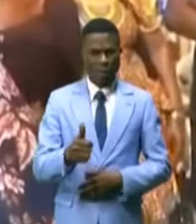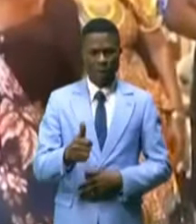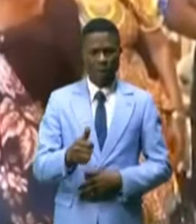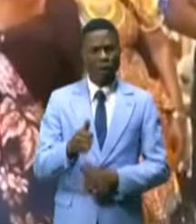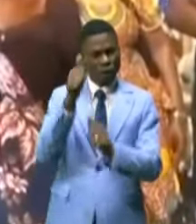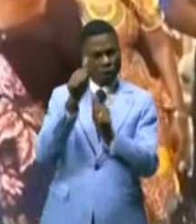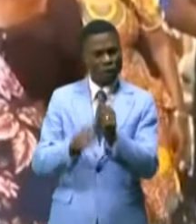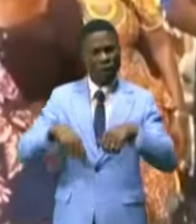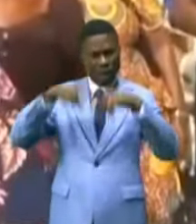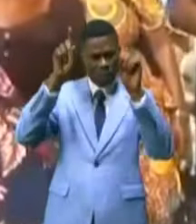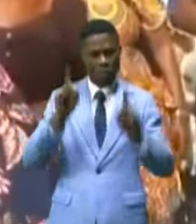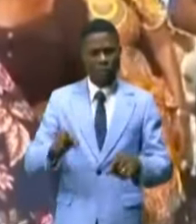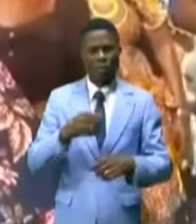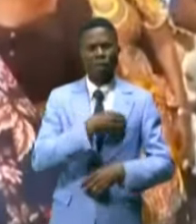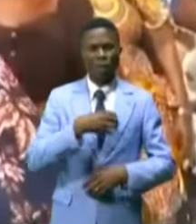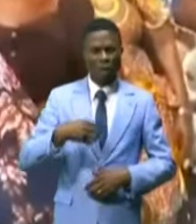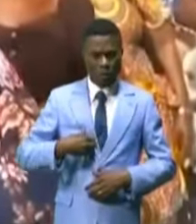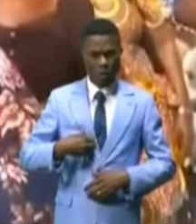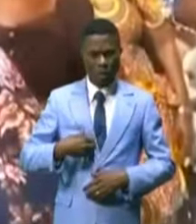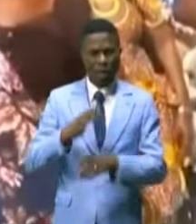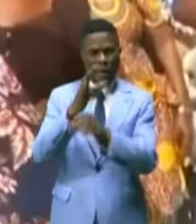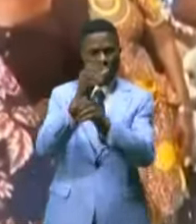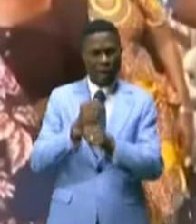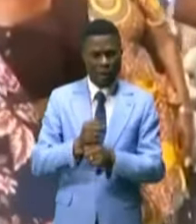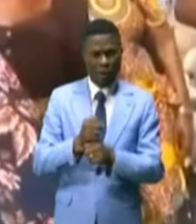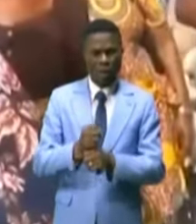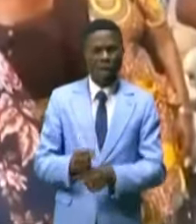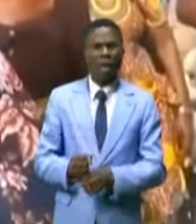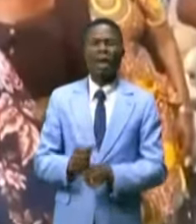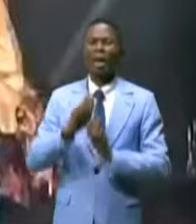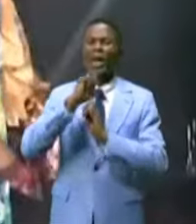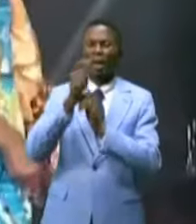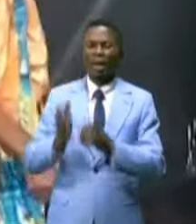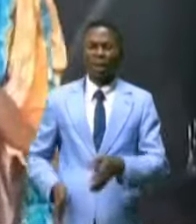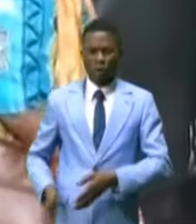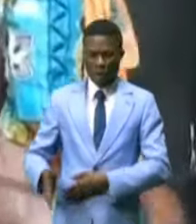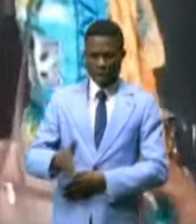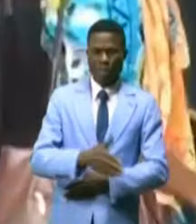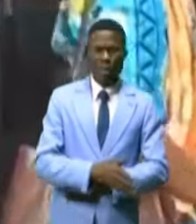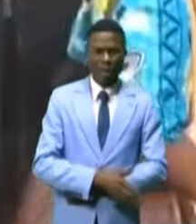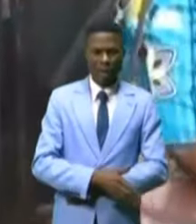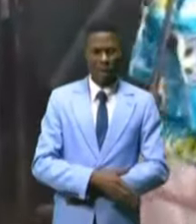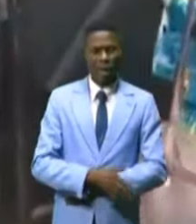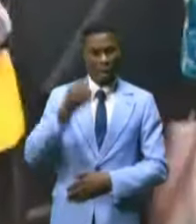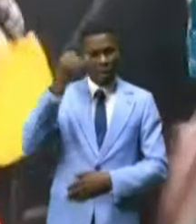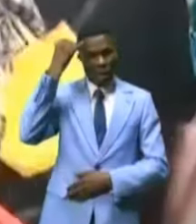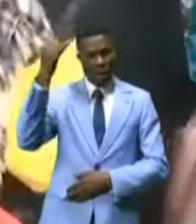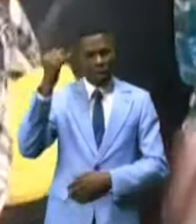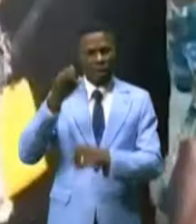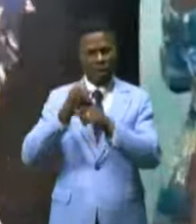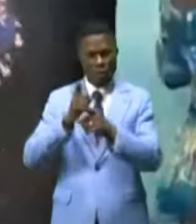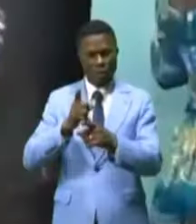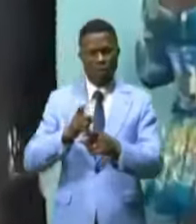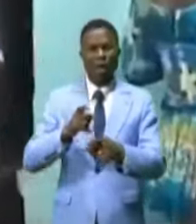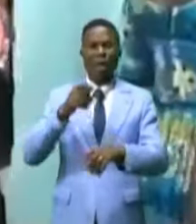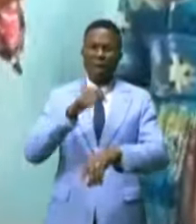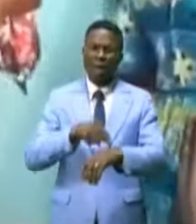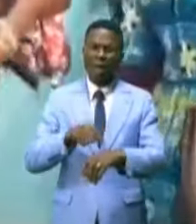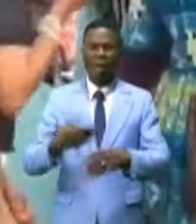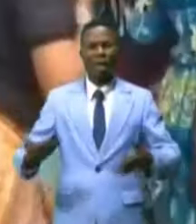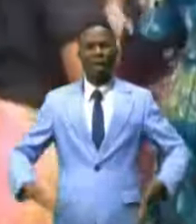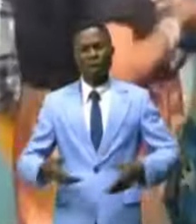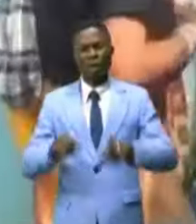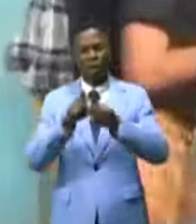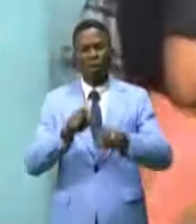Chaque année, les femmes ont toujours été bénéficiaires des bienfaits dans le bonheur tout comme dans les malheurs. Que